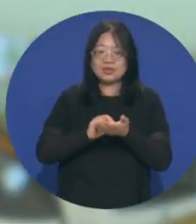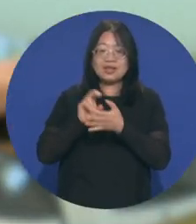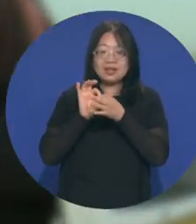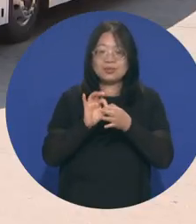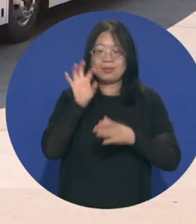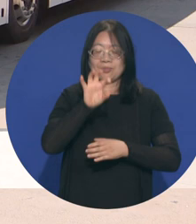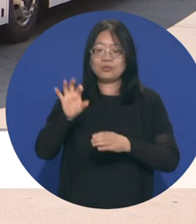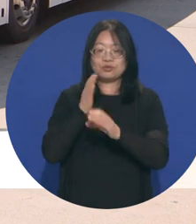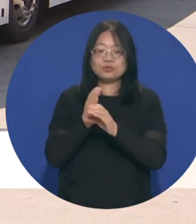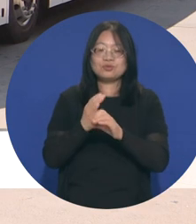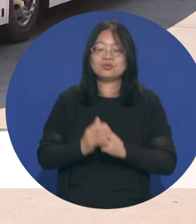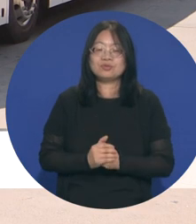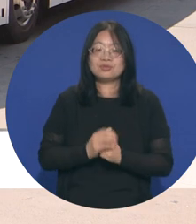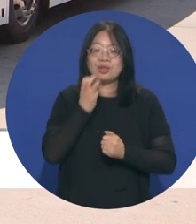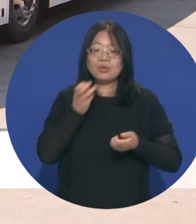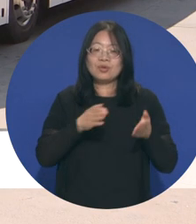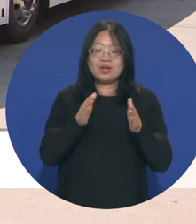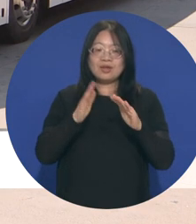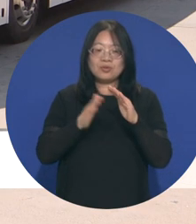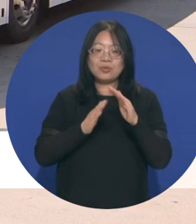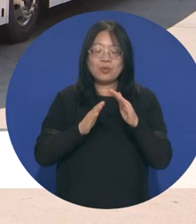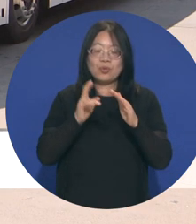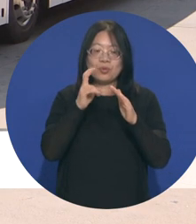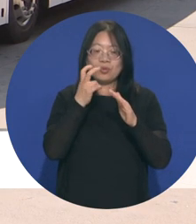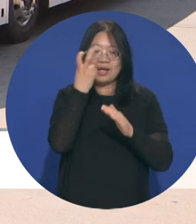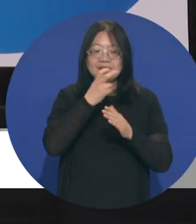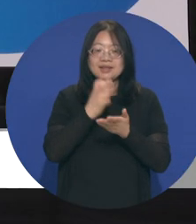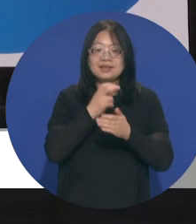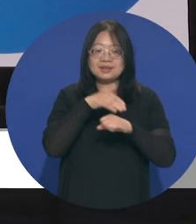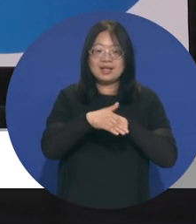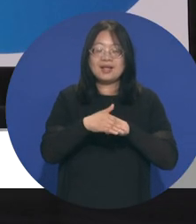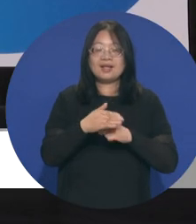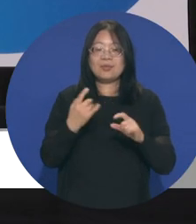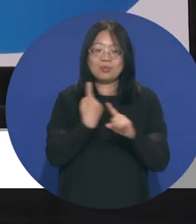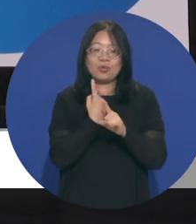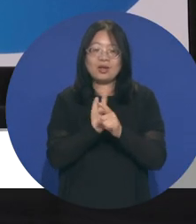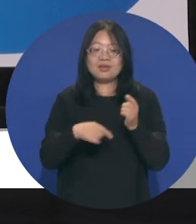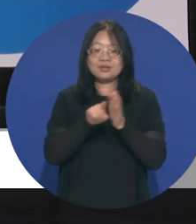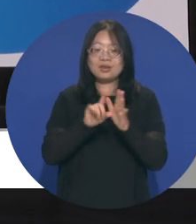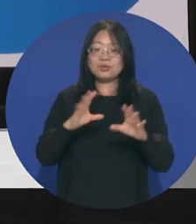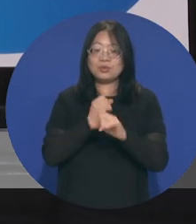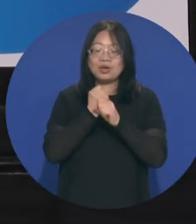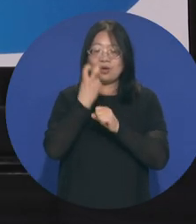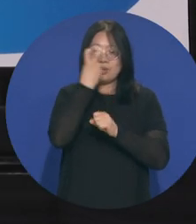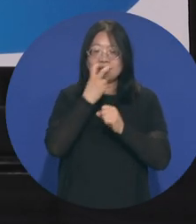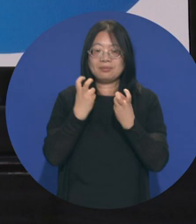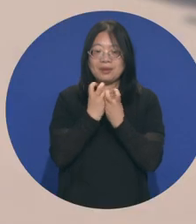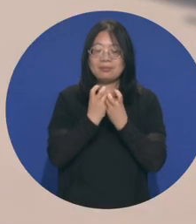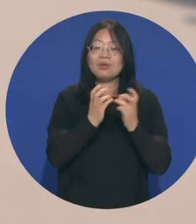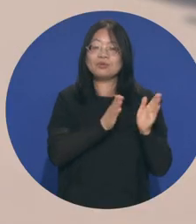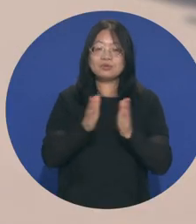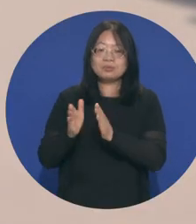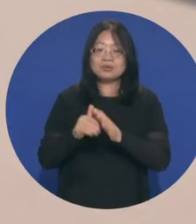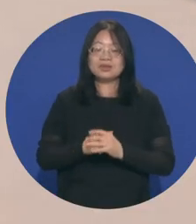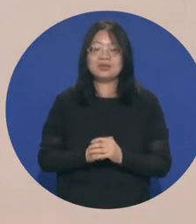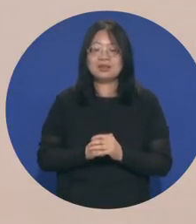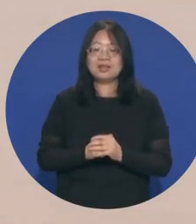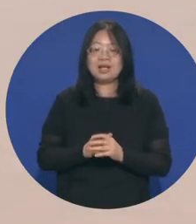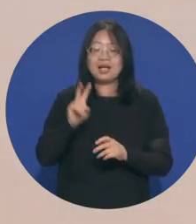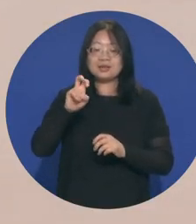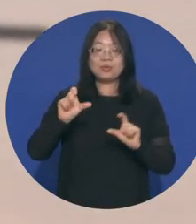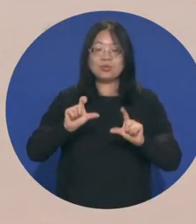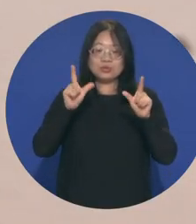상황입니다 이에 경기도가 공공관리제 분야별 제도 보안을 위한 종합관리 방안을 강구하고 다가오는